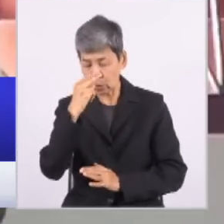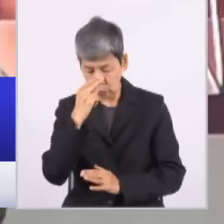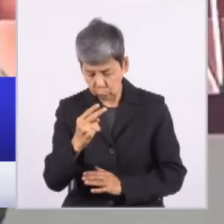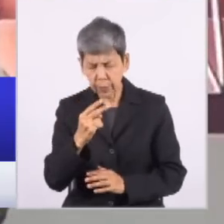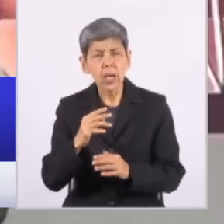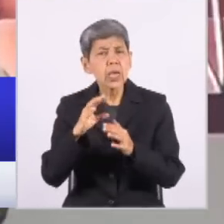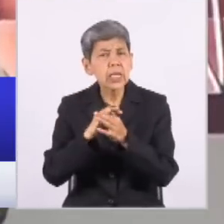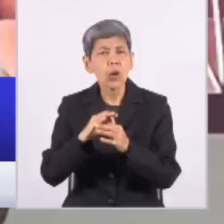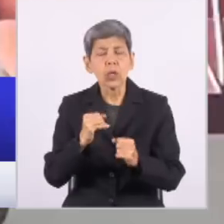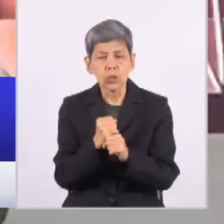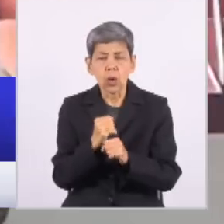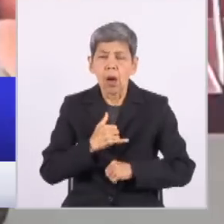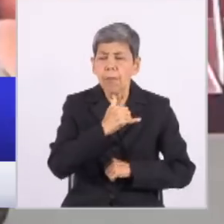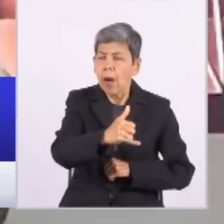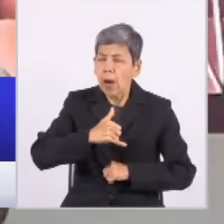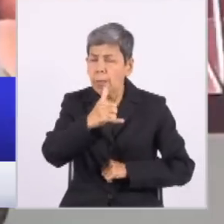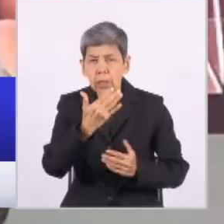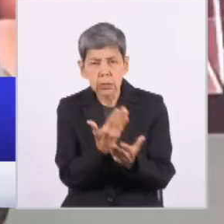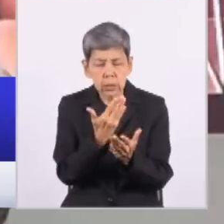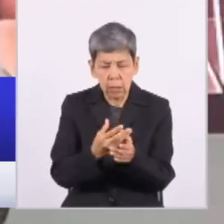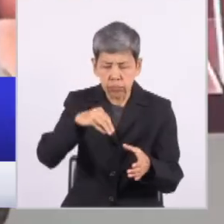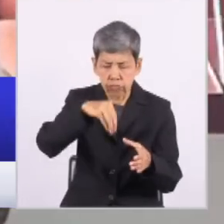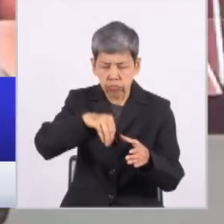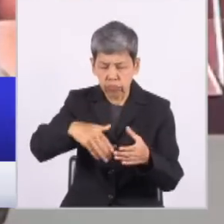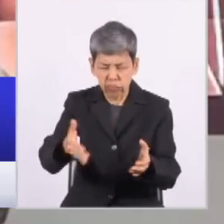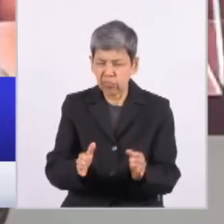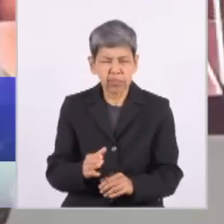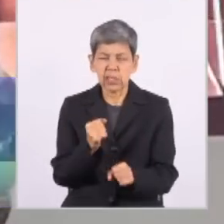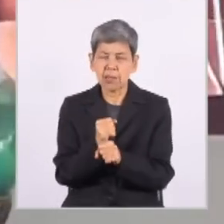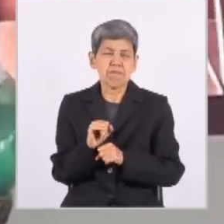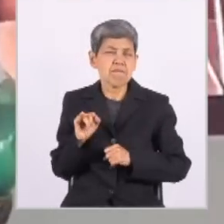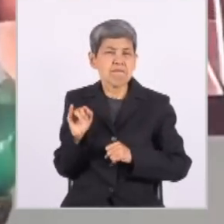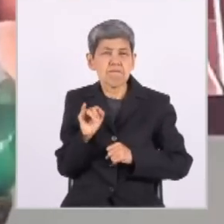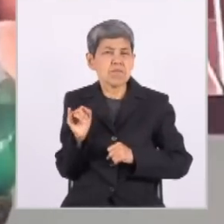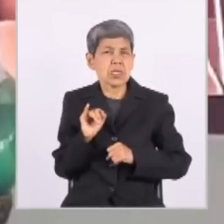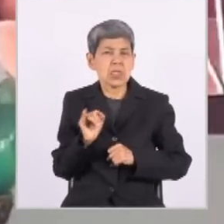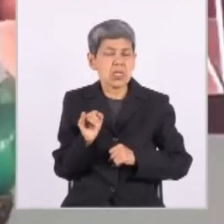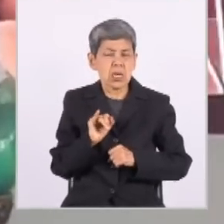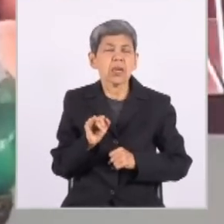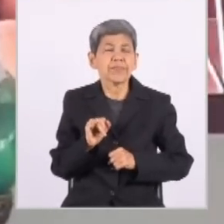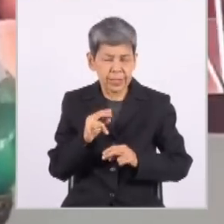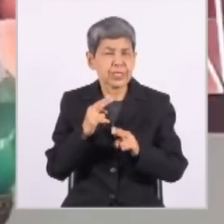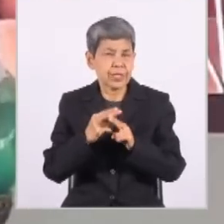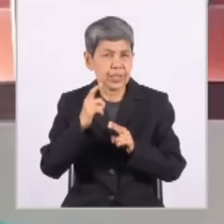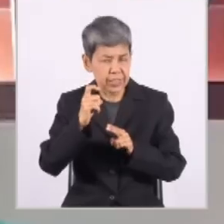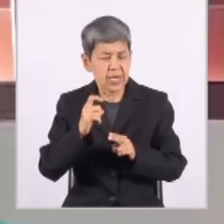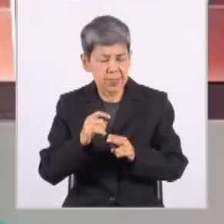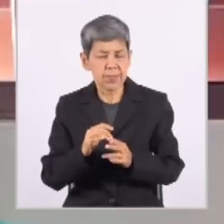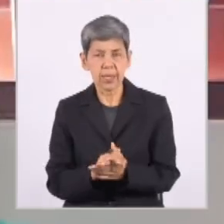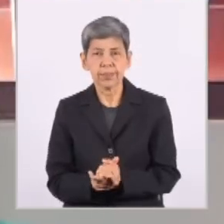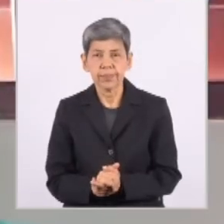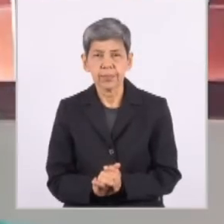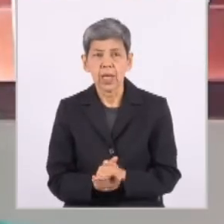กับการบิณฑบาตเรี่ยไรเงินเนี่ยมันก็ไม่ดีอยู่แล้วนะครับมันทำให้พระพื้นที่ก็เสียหายไปด้วยบางทีนะ